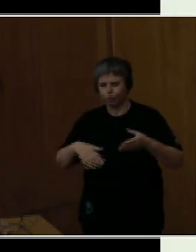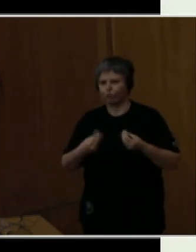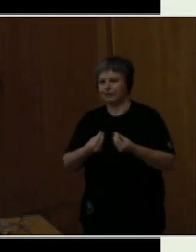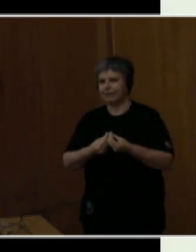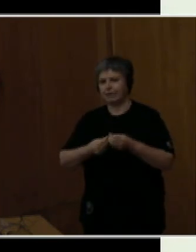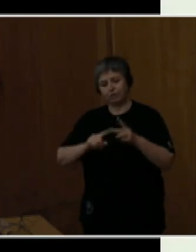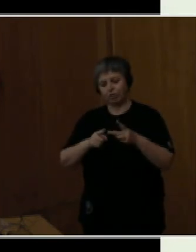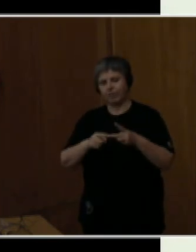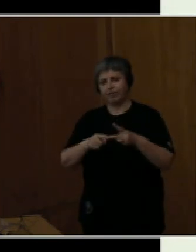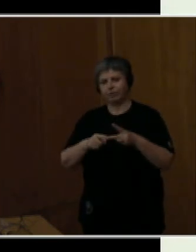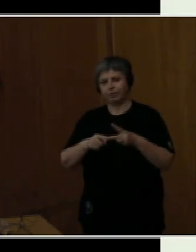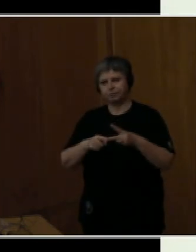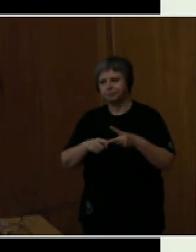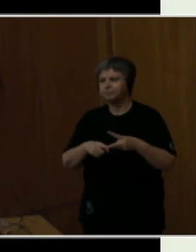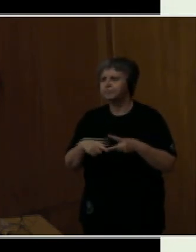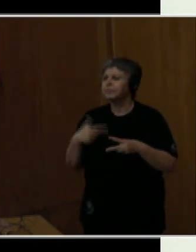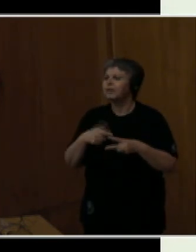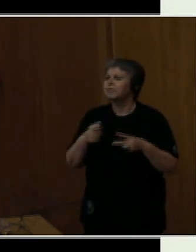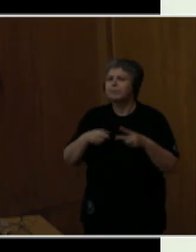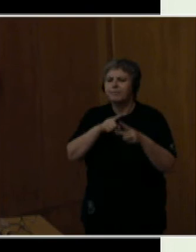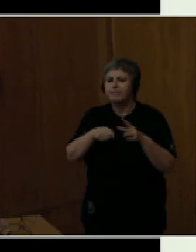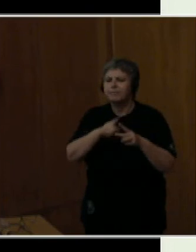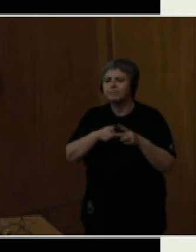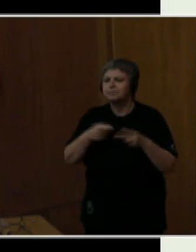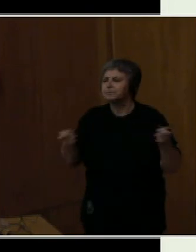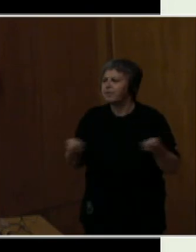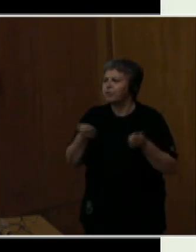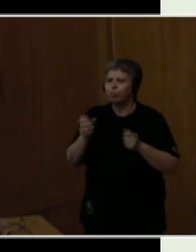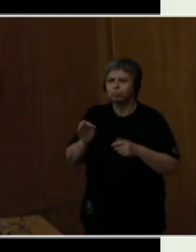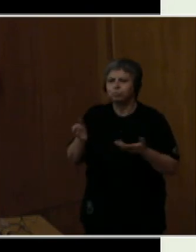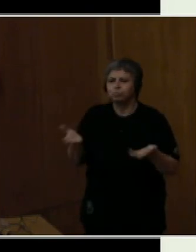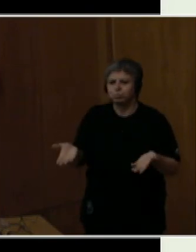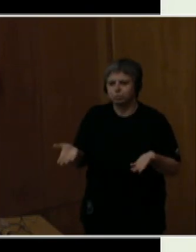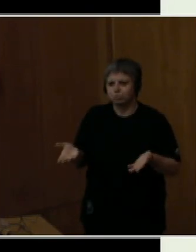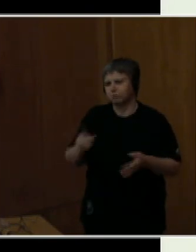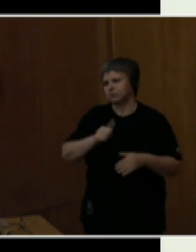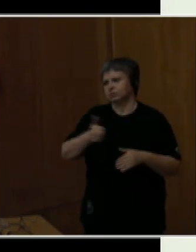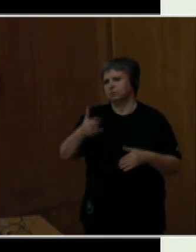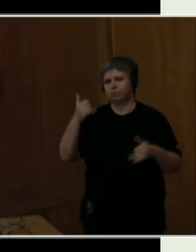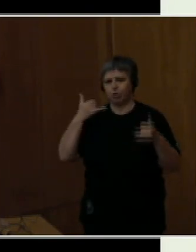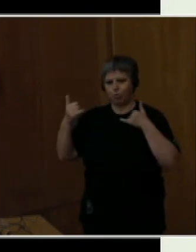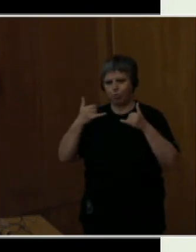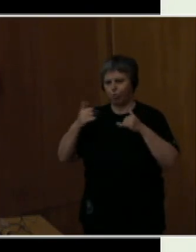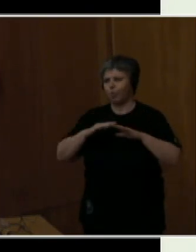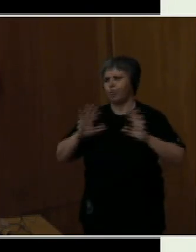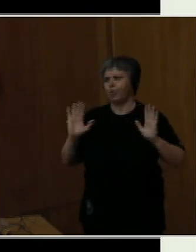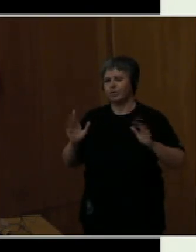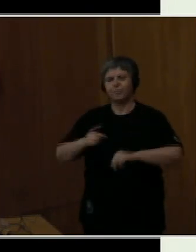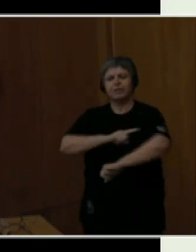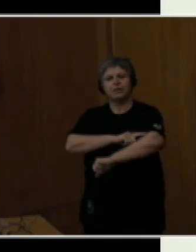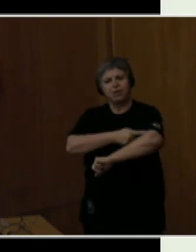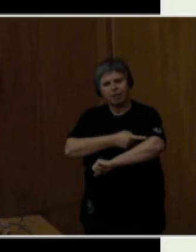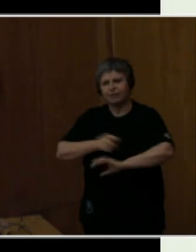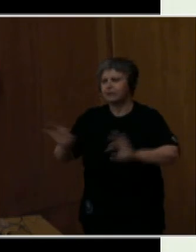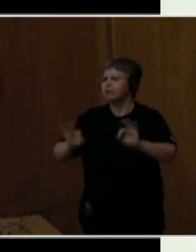Οι εφαρμογές είναι πάρα πολλές και όχι μόνο στις τηλεπικοινωνίες. Υπάρχουν εφαρμογές στην ιατρική, στην